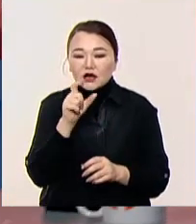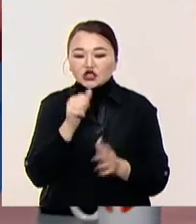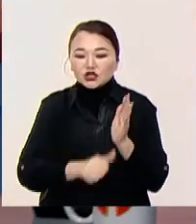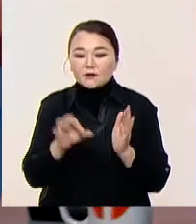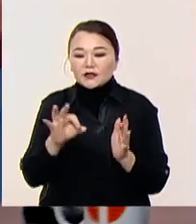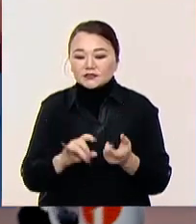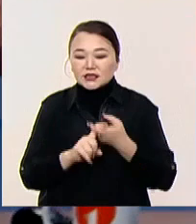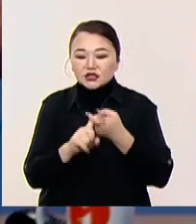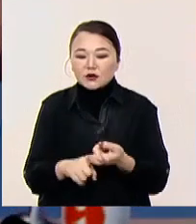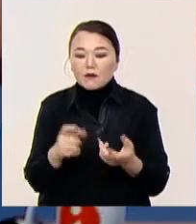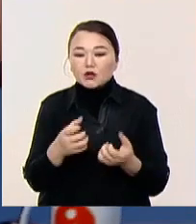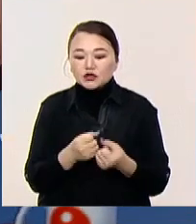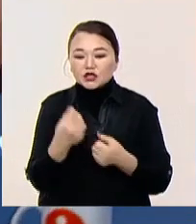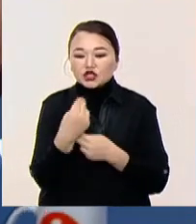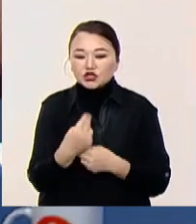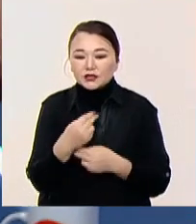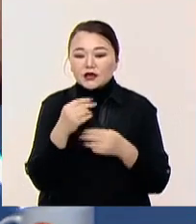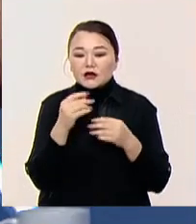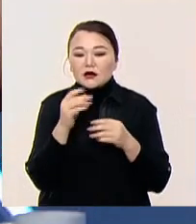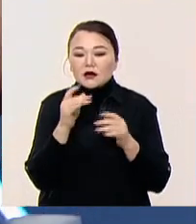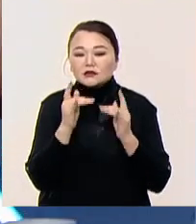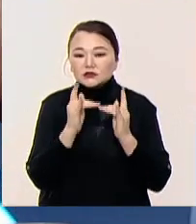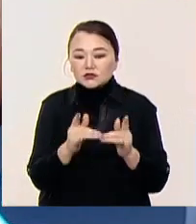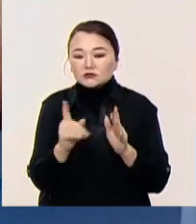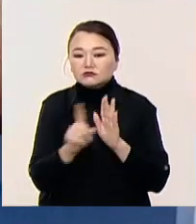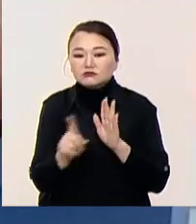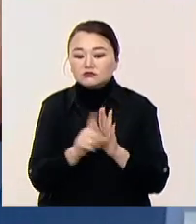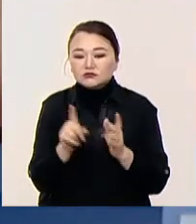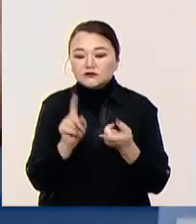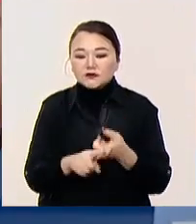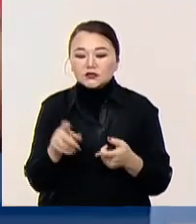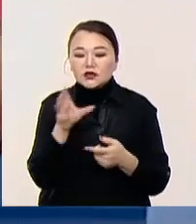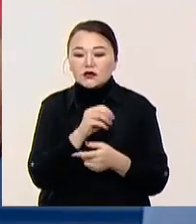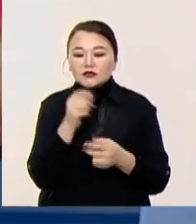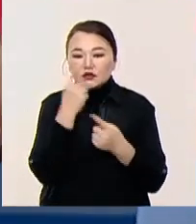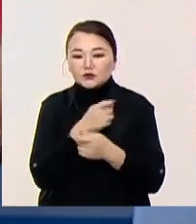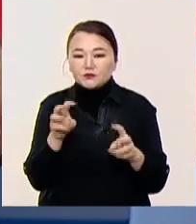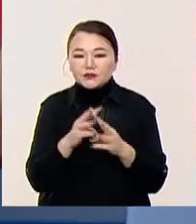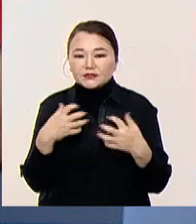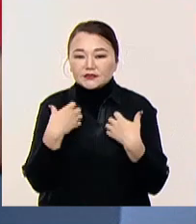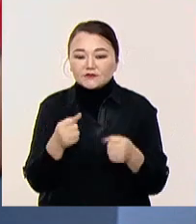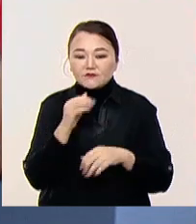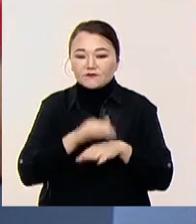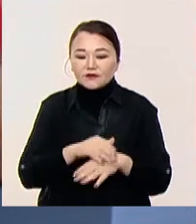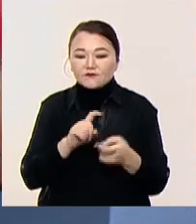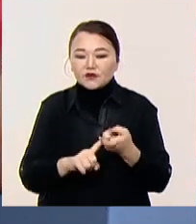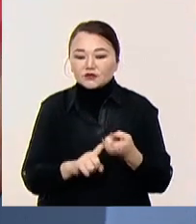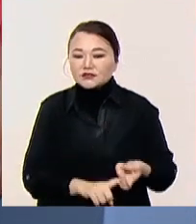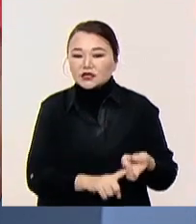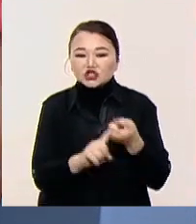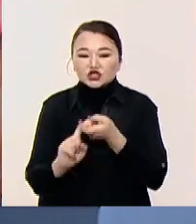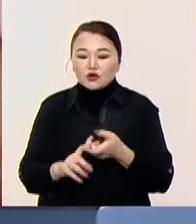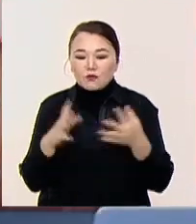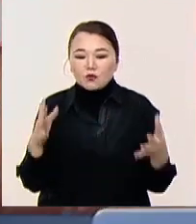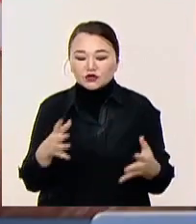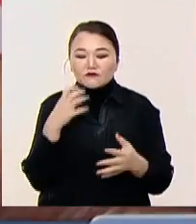60% заразившихся получают лечение в стационарах, сообщили сегодня специалисты Минздрава. Больше всего фактов вирусного заражения